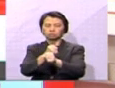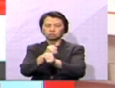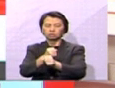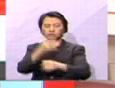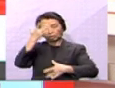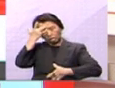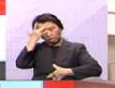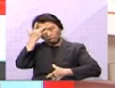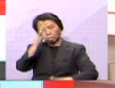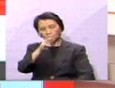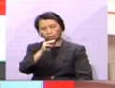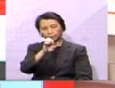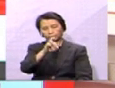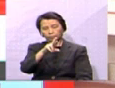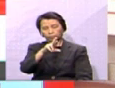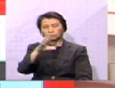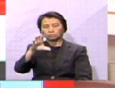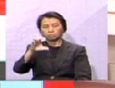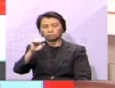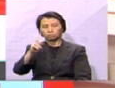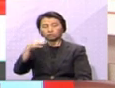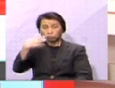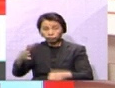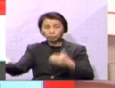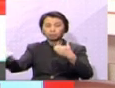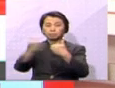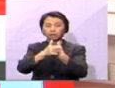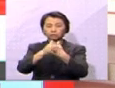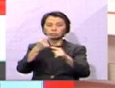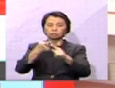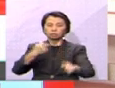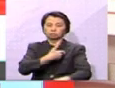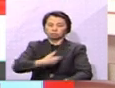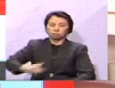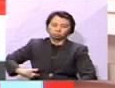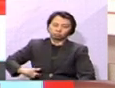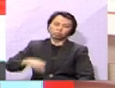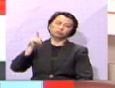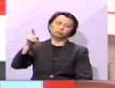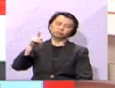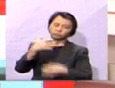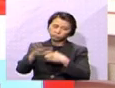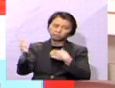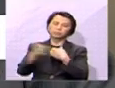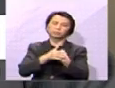dijangkiti merskovi selepas pulang dari mengerjakan umrah di tanah